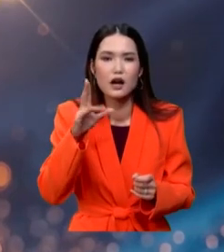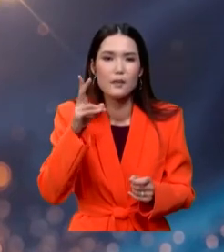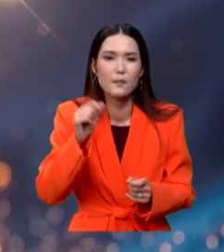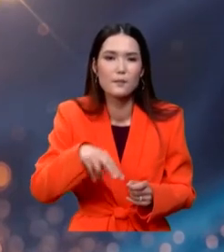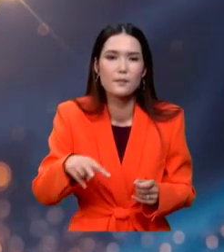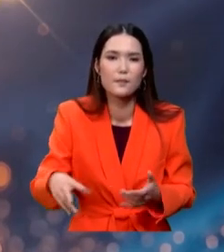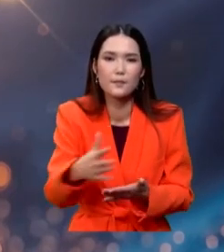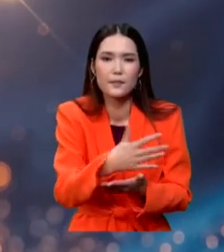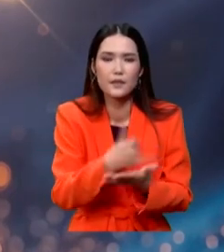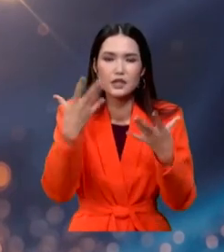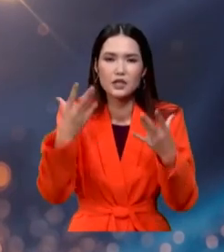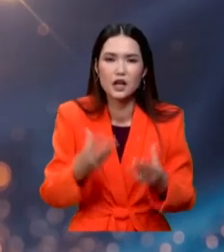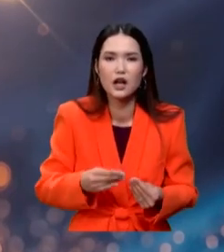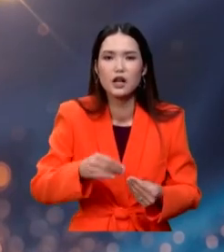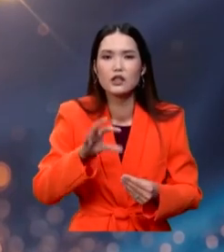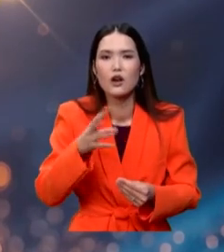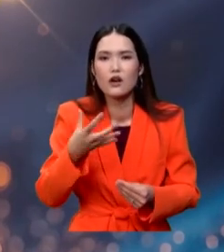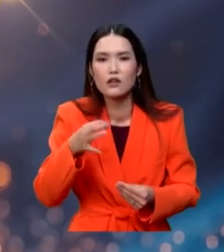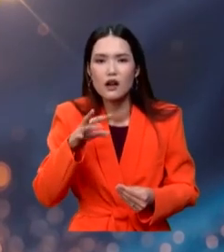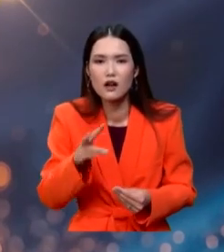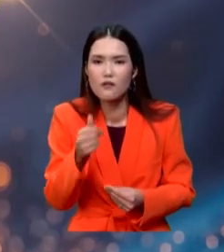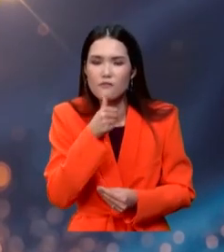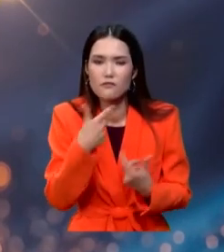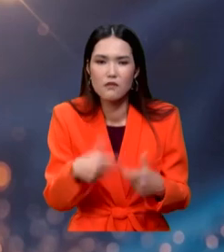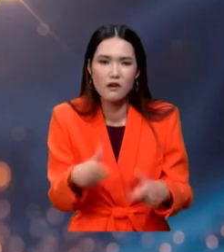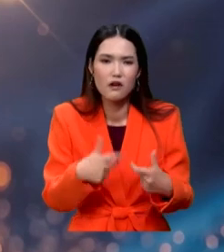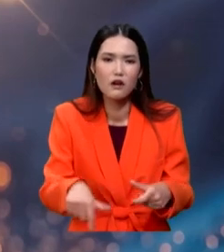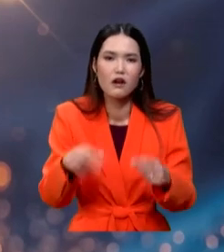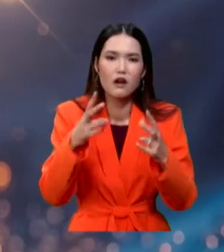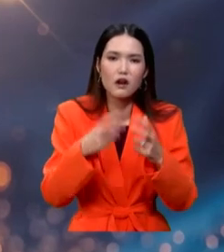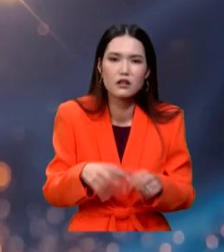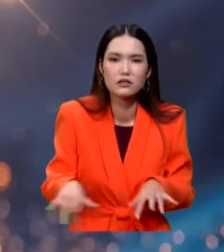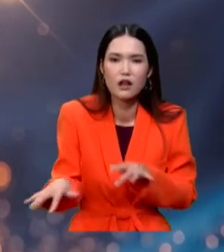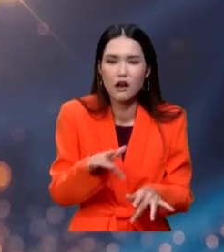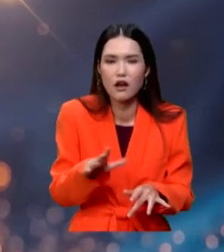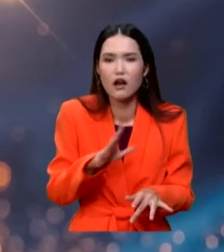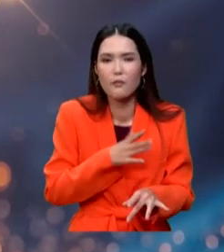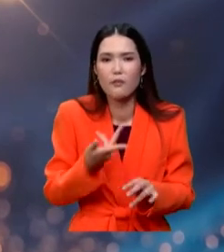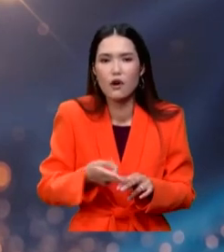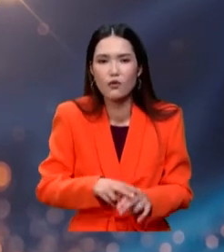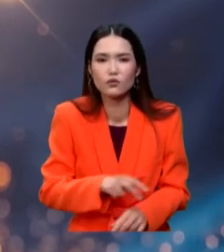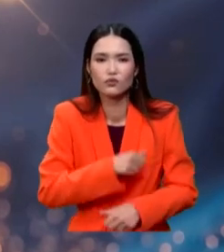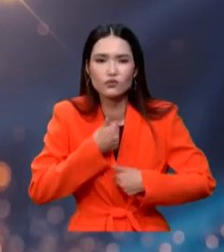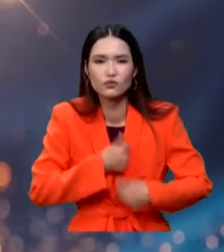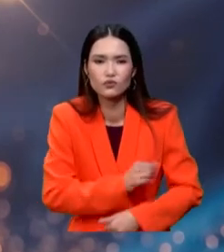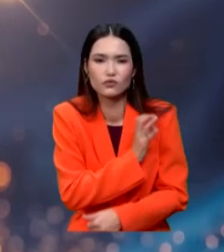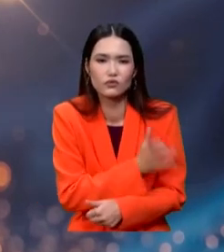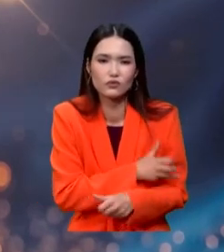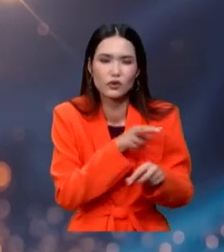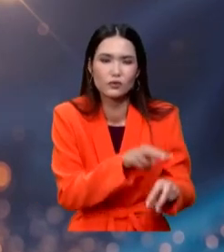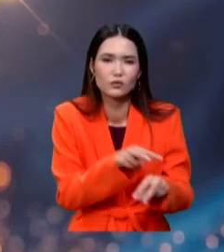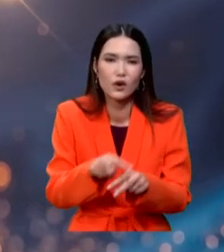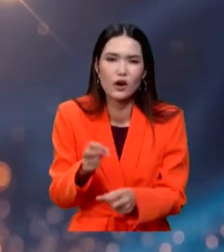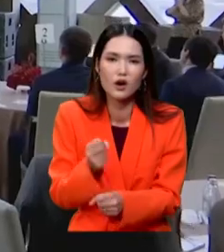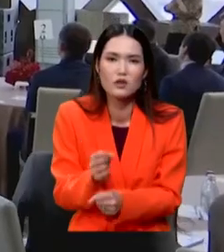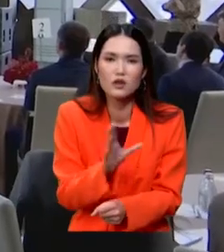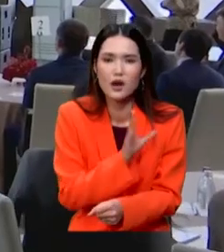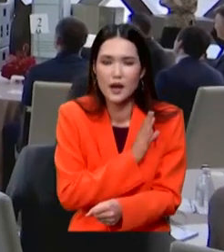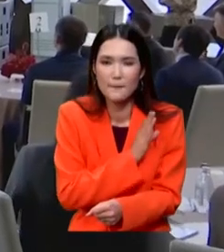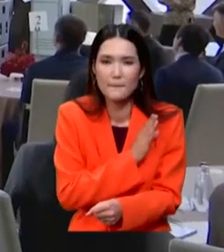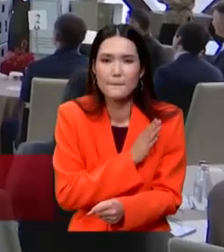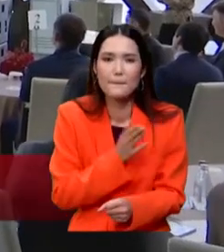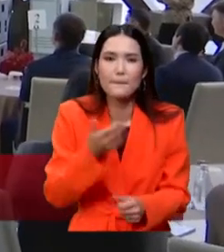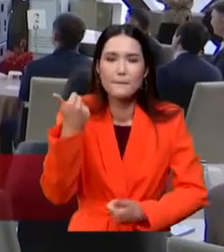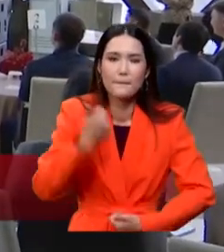очков, он перешел в офлайн-этап. Там тоже проводилось тестирование, но уже под усиленным контролем, естественно, все собирались в одно место.